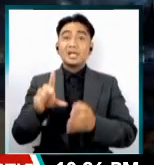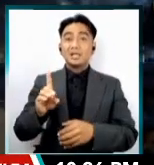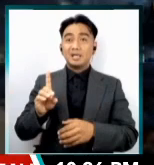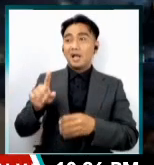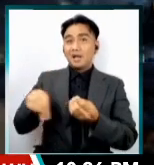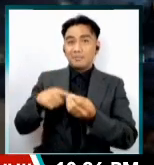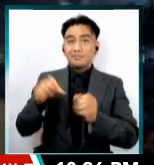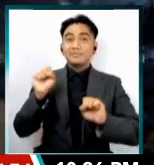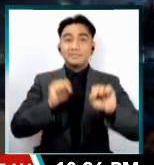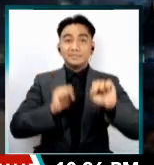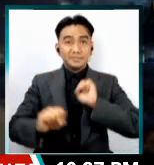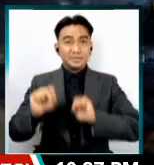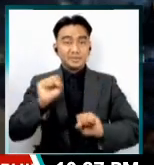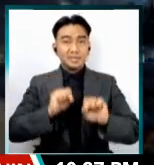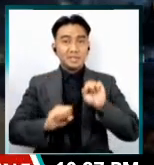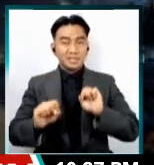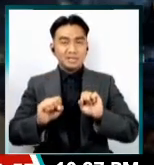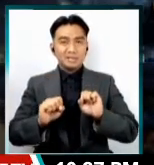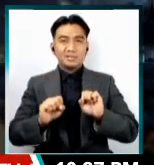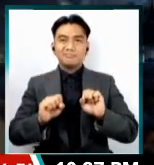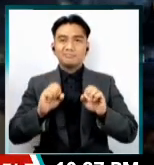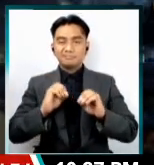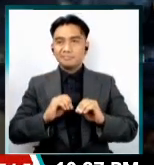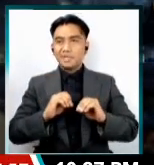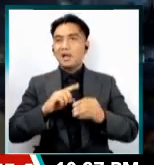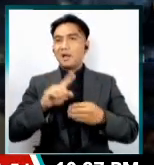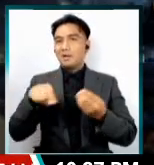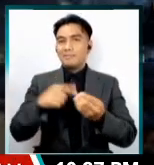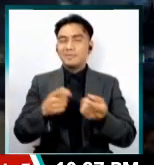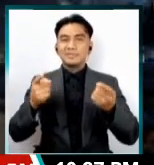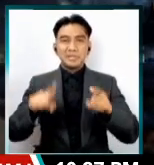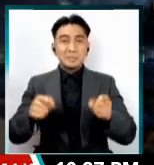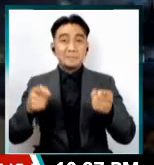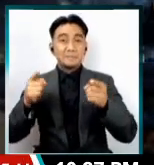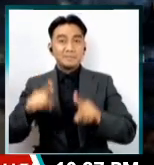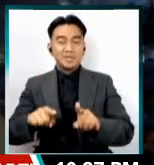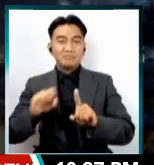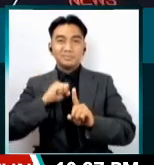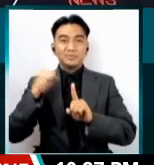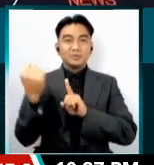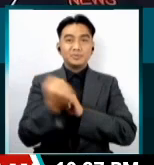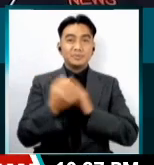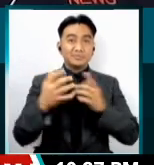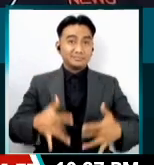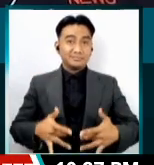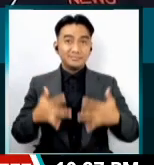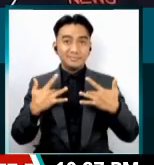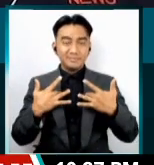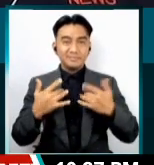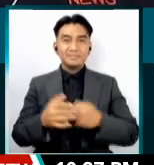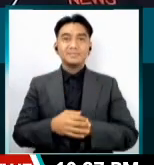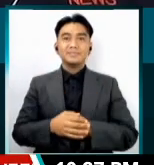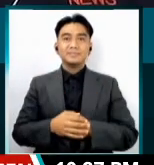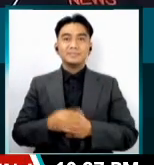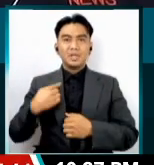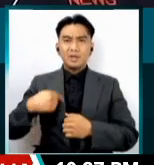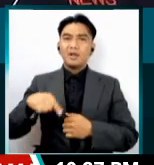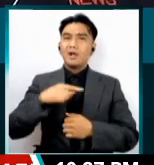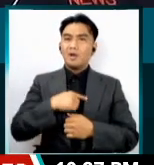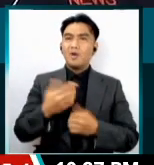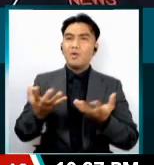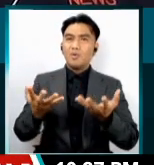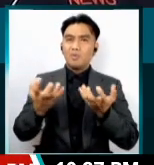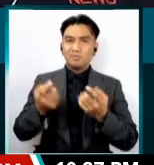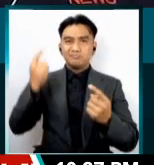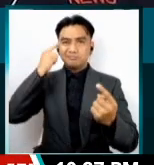ibang suliranin o mga katanungan natin sa buhay, ano? Gusto namin ding maiparating yung message